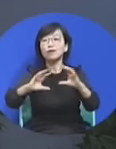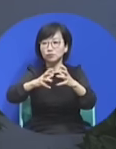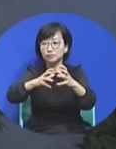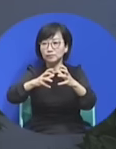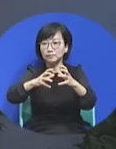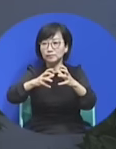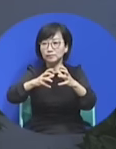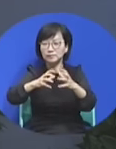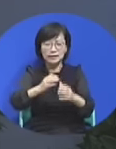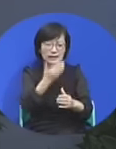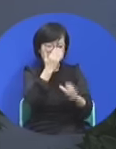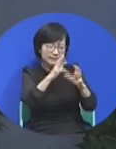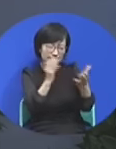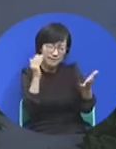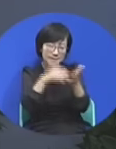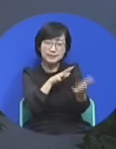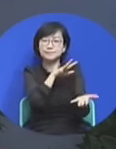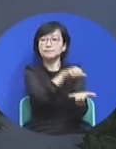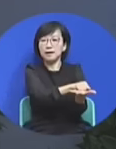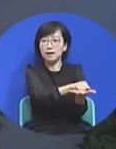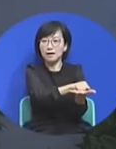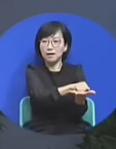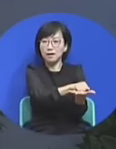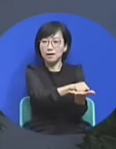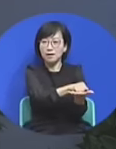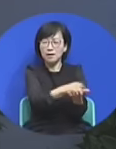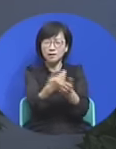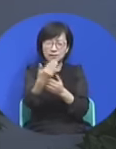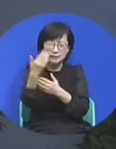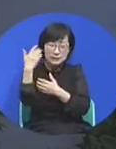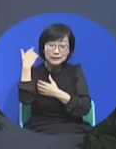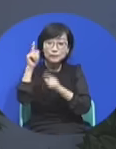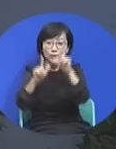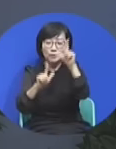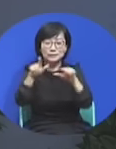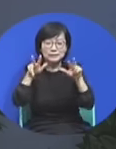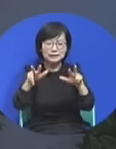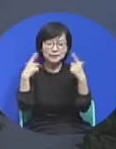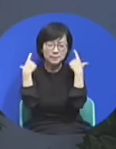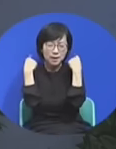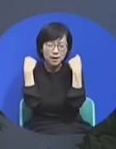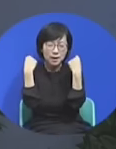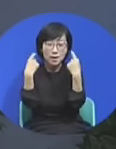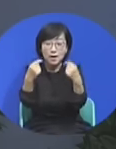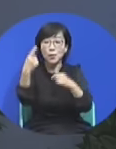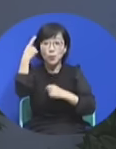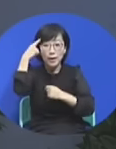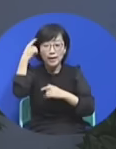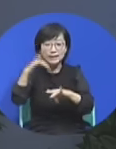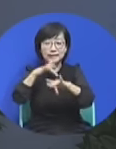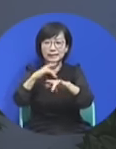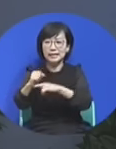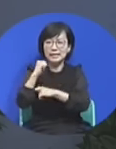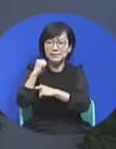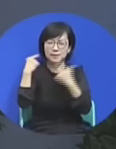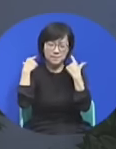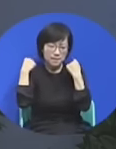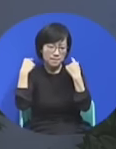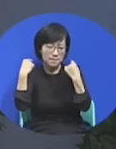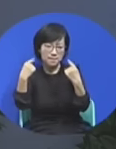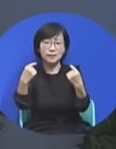지금도 그렇습니다. It's the same even now. 이 사단의 흐름은 똑같습니다. The flow that Satan uses is exactly the same. 자, 얼마만큼 사단에게